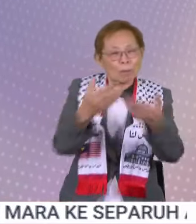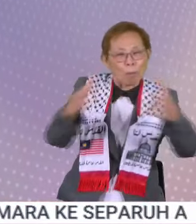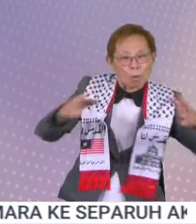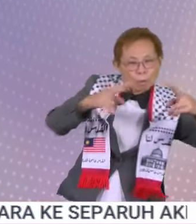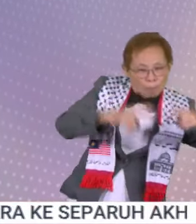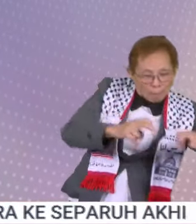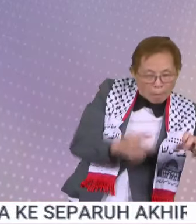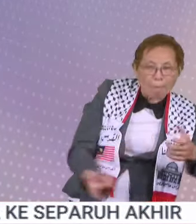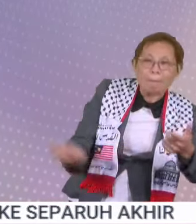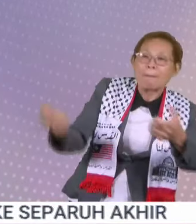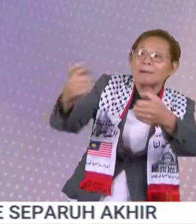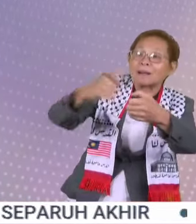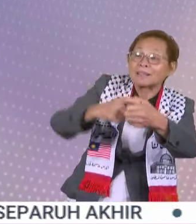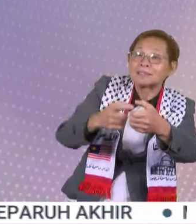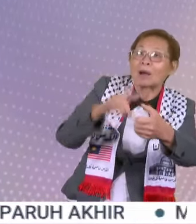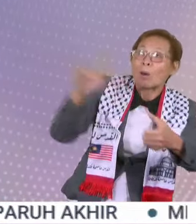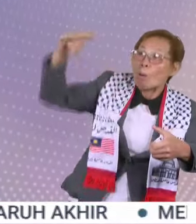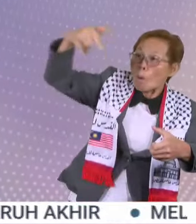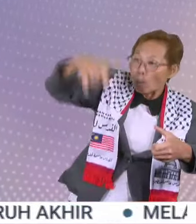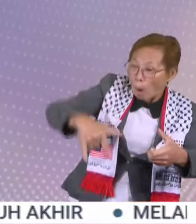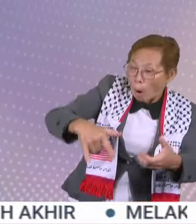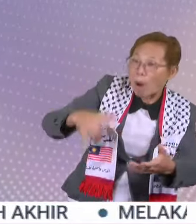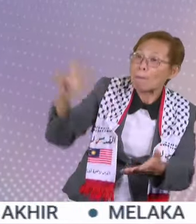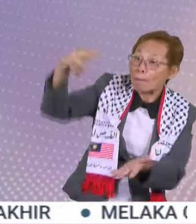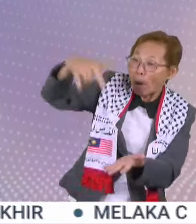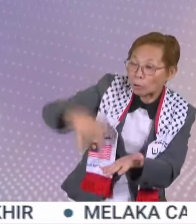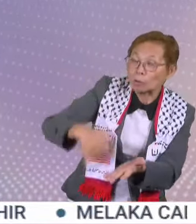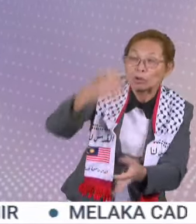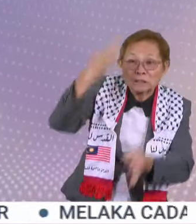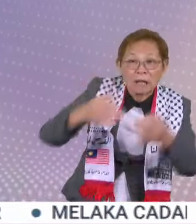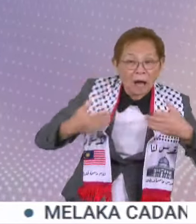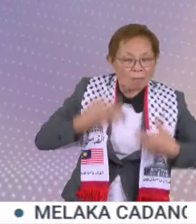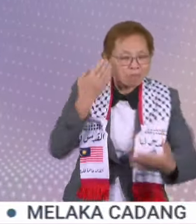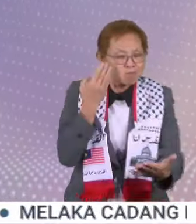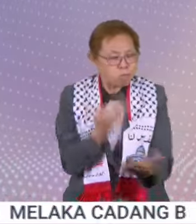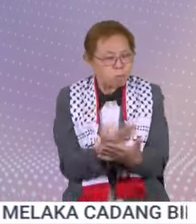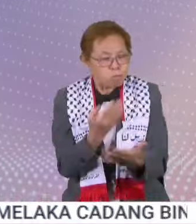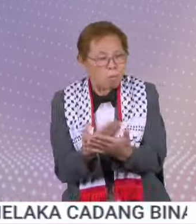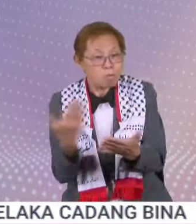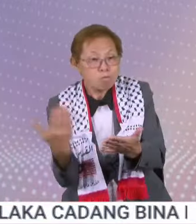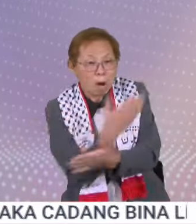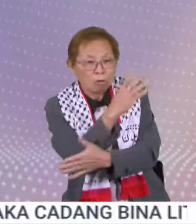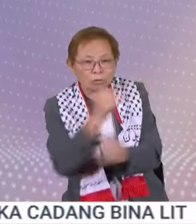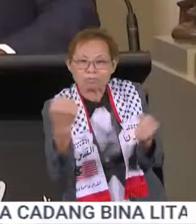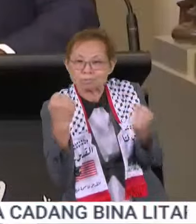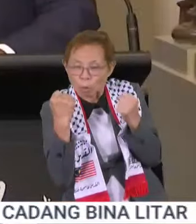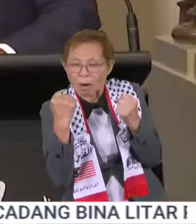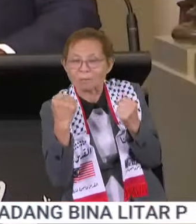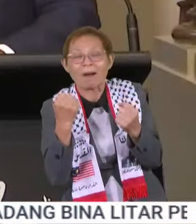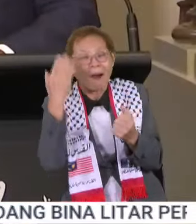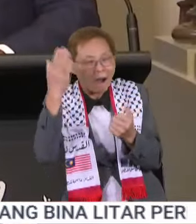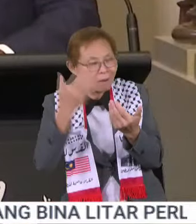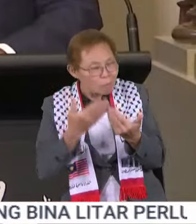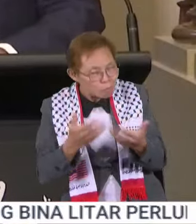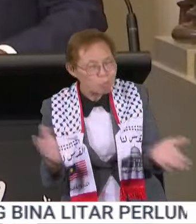siasatan berhubung insiden berkenaan sekiranya ada bukti baharu dan kukuh.